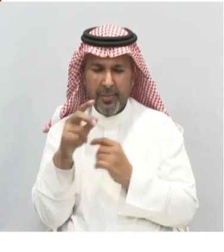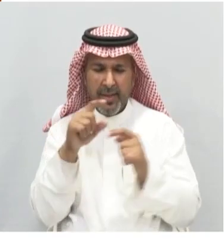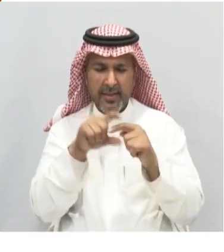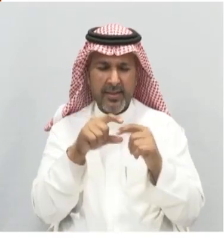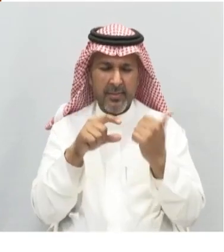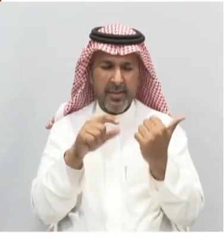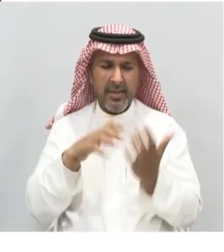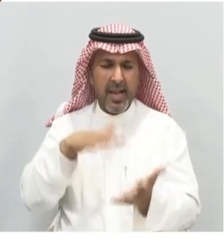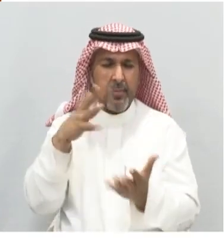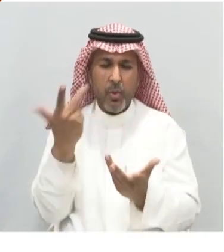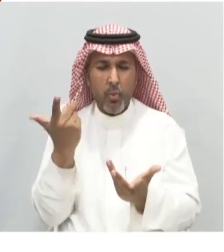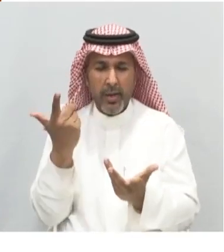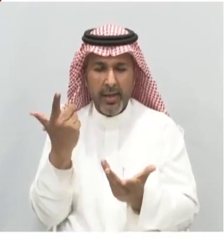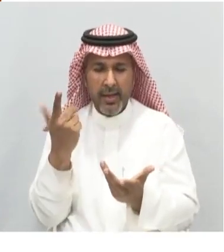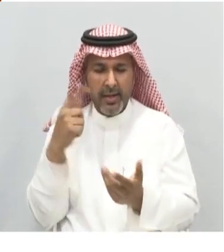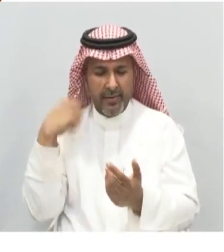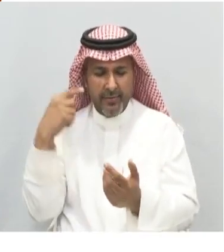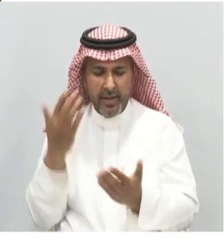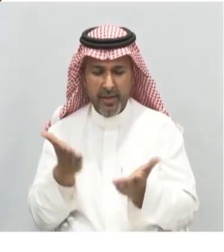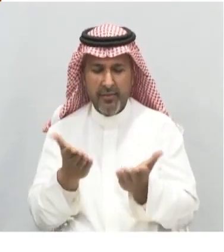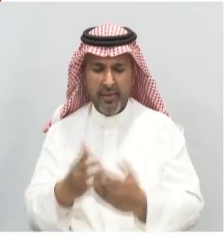اجابتك تفضلي يا مبدعين فكروا